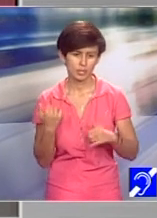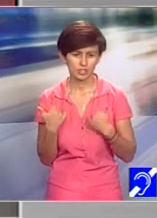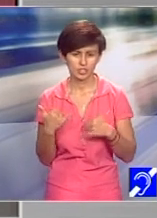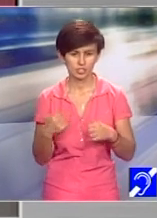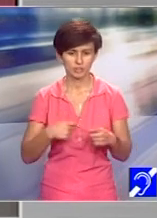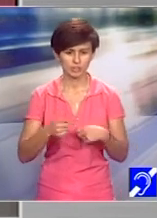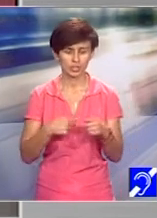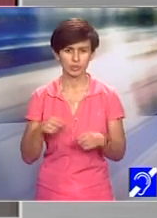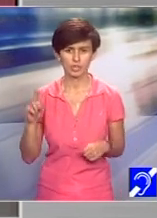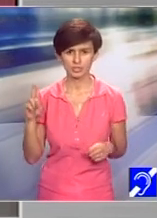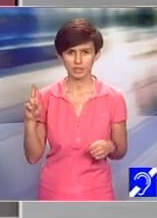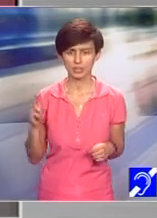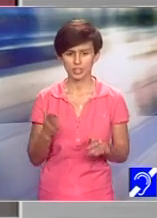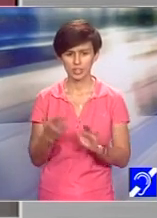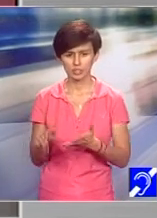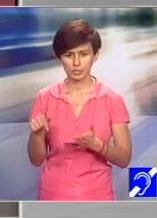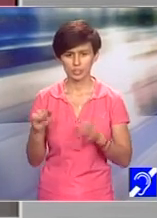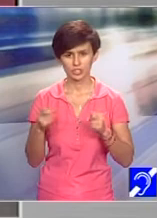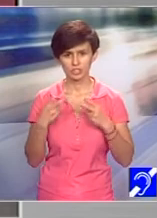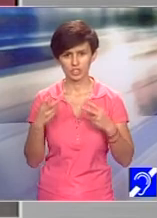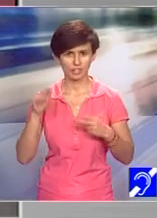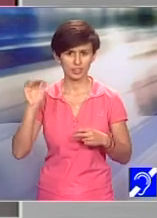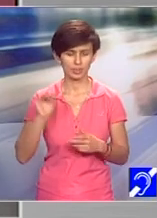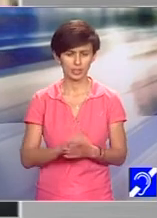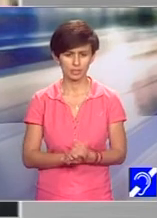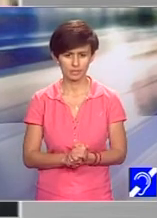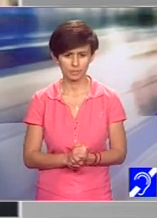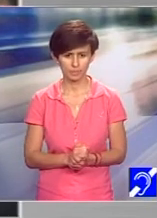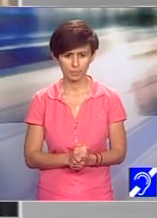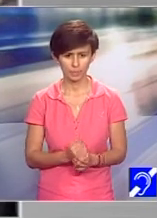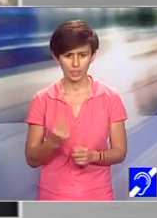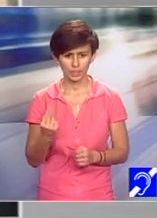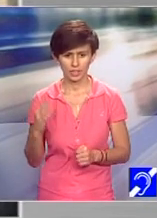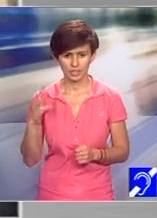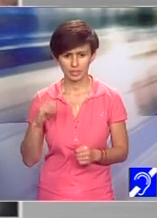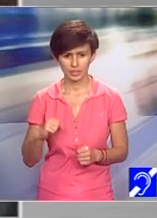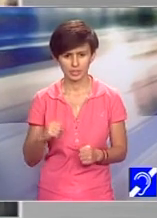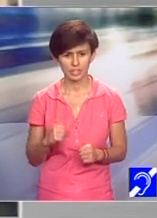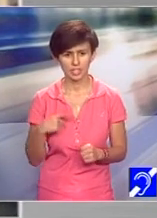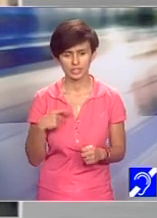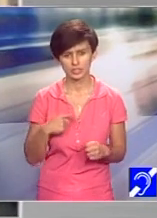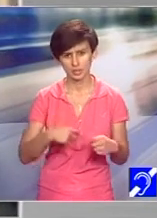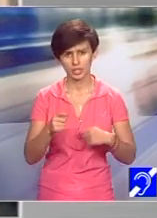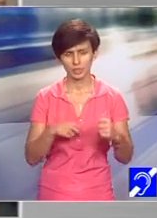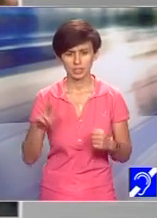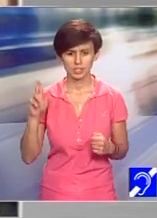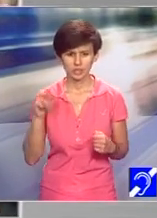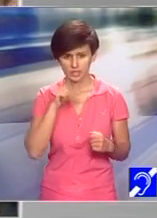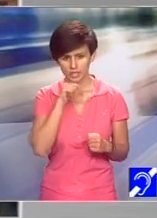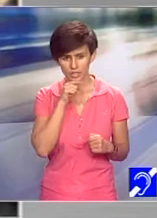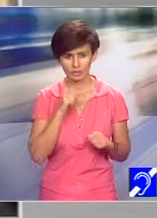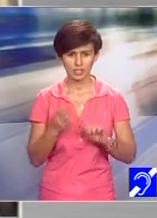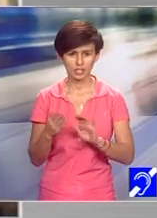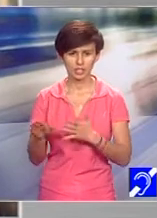Piața Unirii. A început acest eveniment? A început. Bună seara, Braluca. Suntem în Piața Unirii, unde într-adevăr a